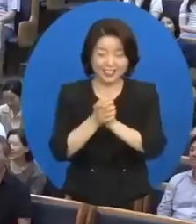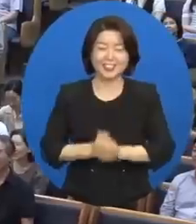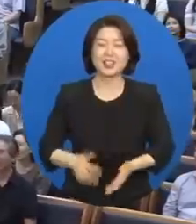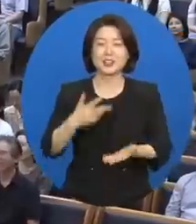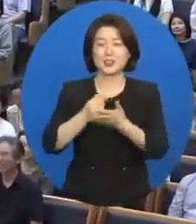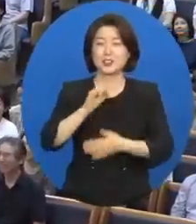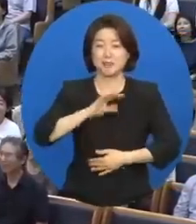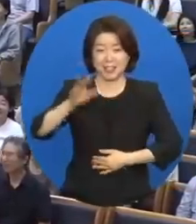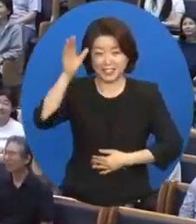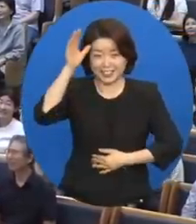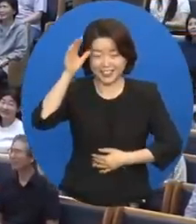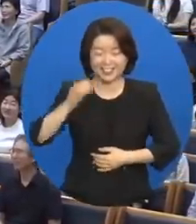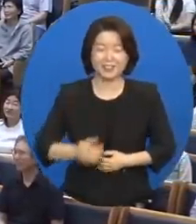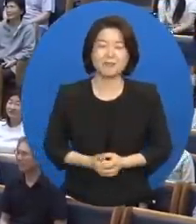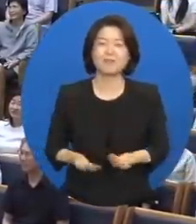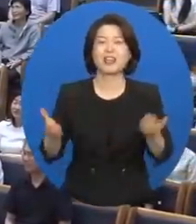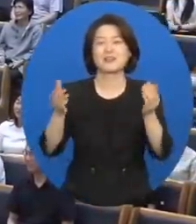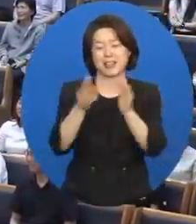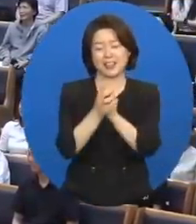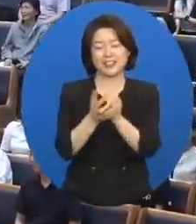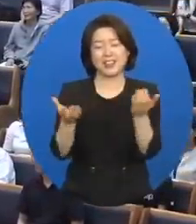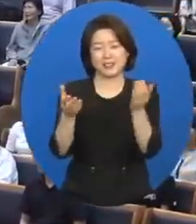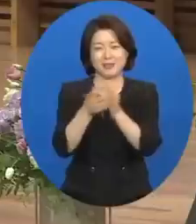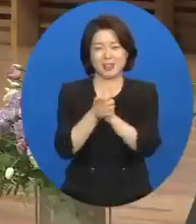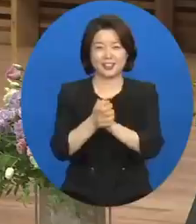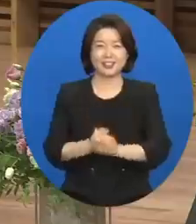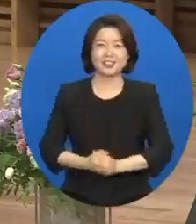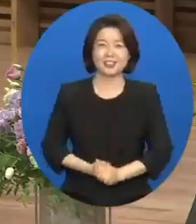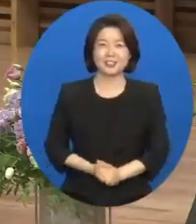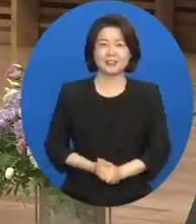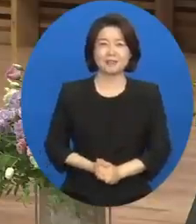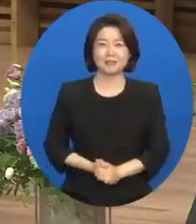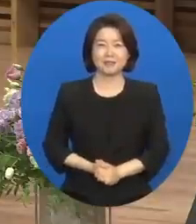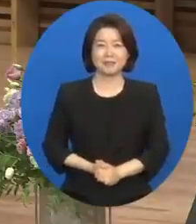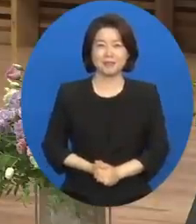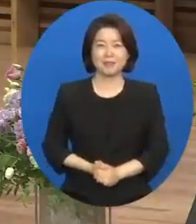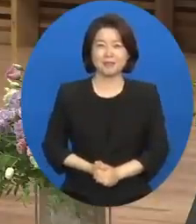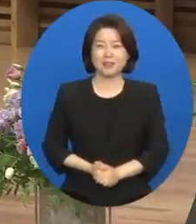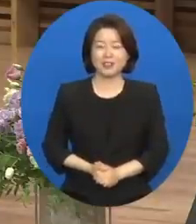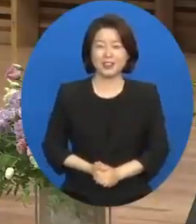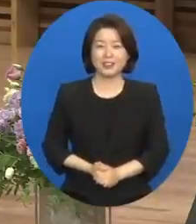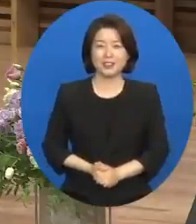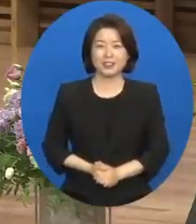기대합시다. 아멘, 아멘, 아멘. 아멘.